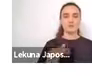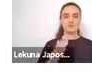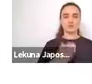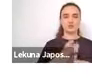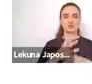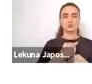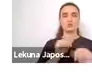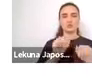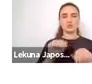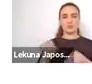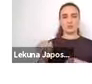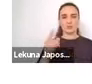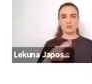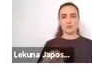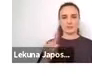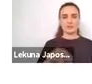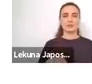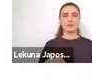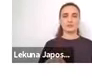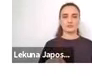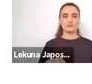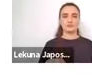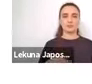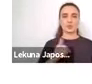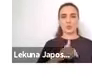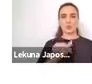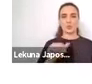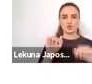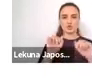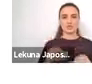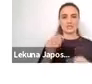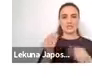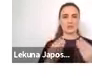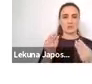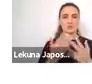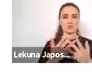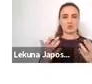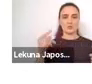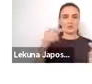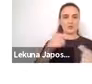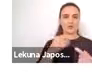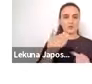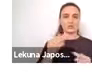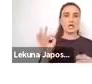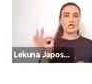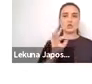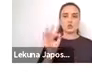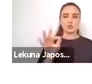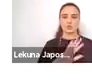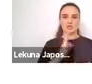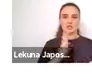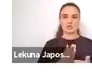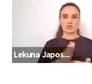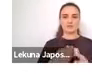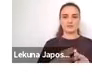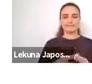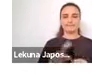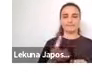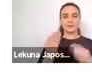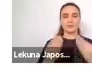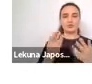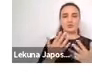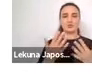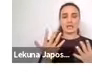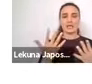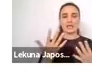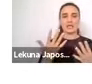ფეზღუდული შესაძლებლობები, შესაძლებლობა როგორ შეიძლება სათამაშოები მოვარგოთ, რომ ეს არასდროს არ არის, არ ნიშნავს, რომ რაღაც სათამაშოზე ხელი არ